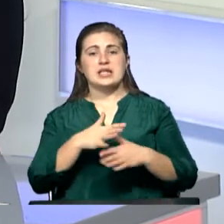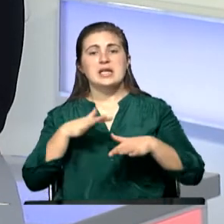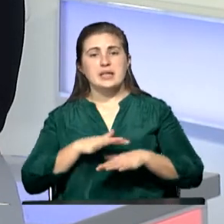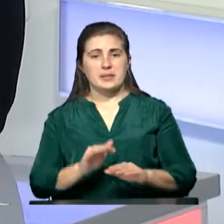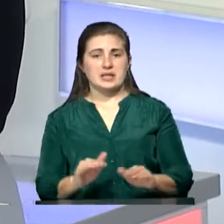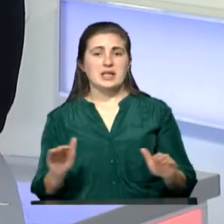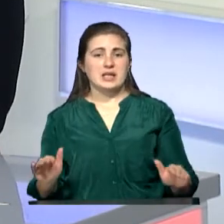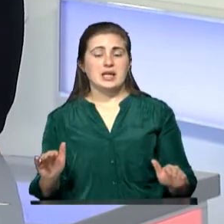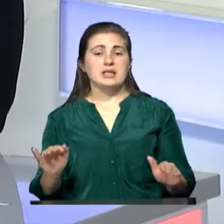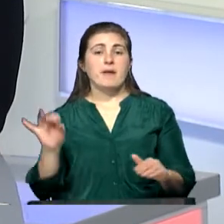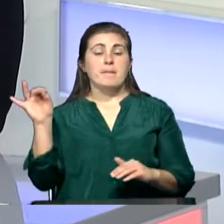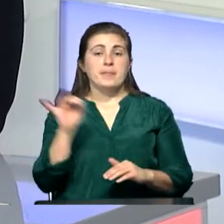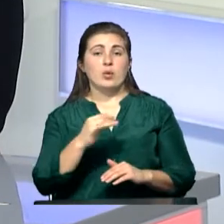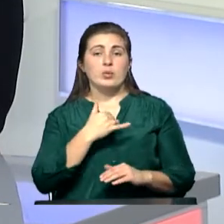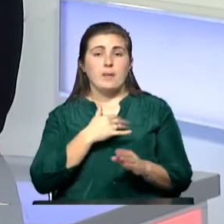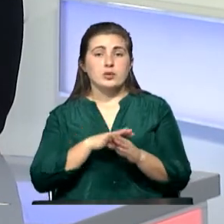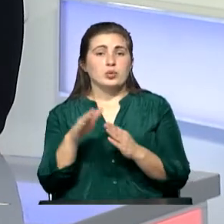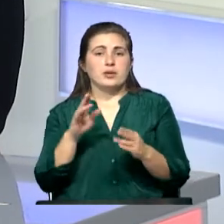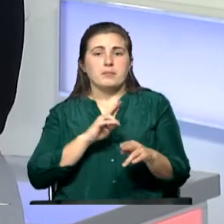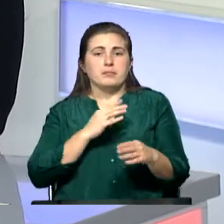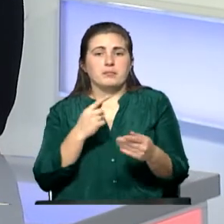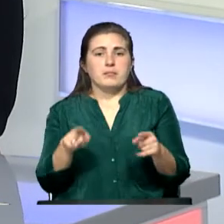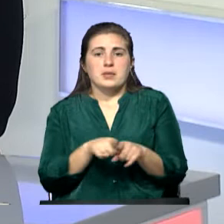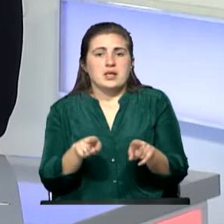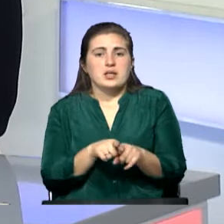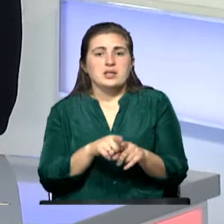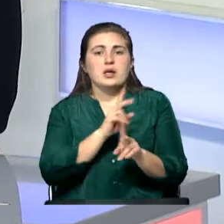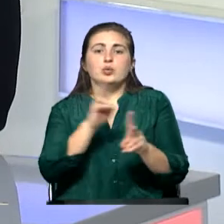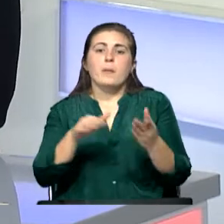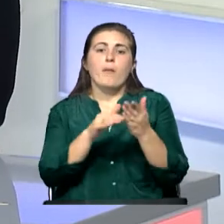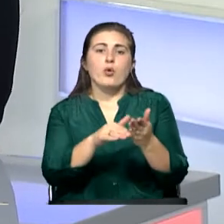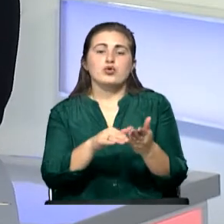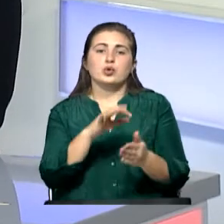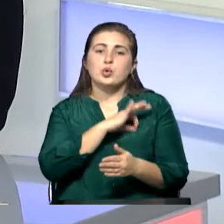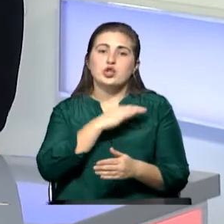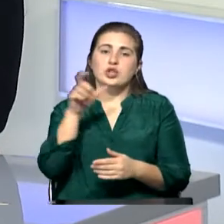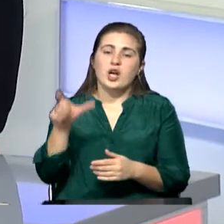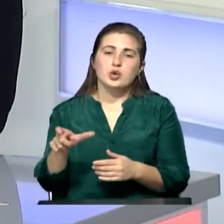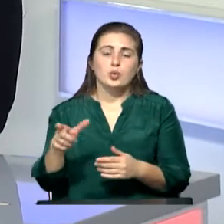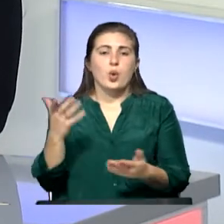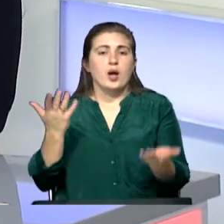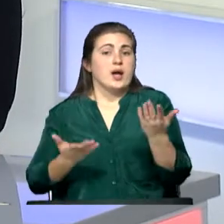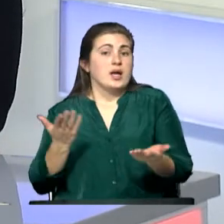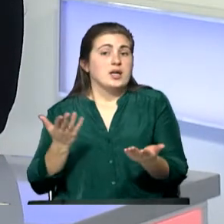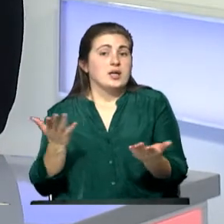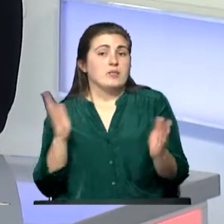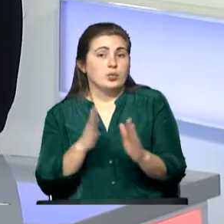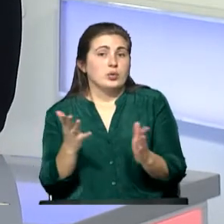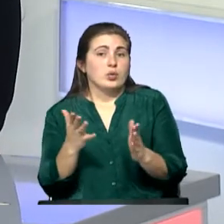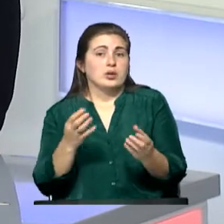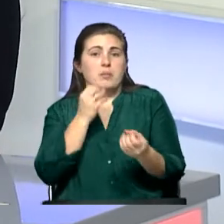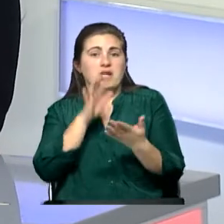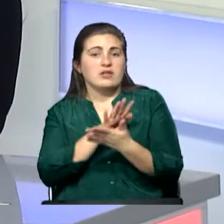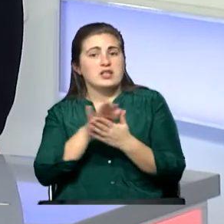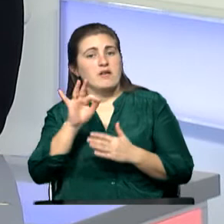дети. И мне абсолютно без разницы, кто ему поможет, это юридическое лицо или это будет какой-то там